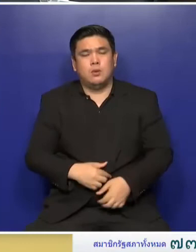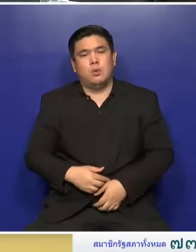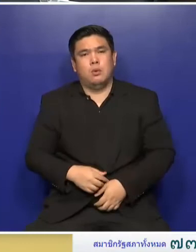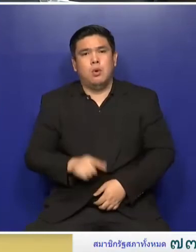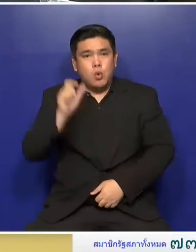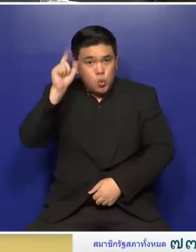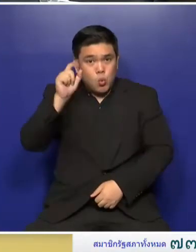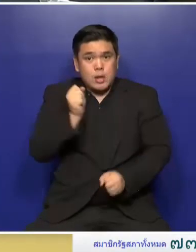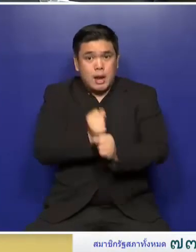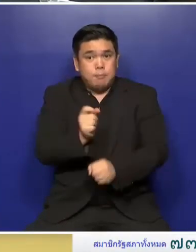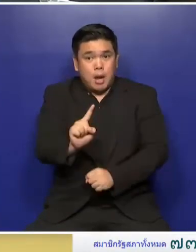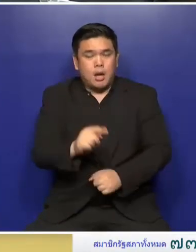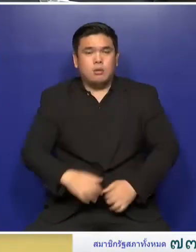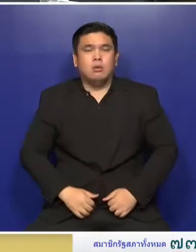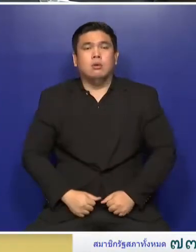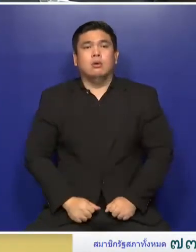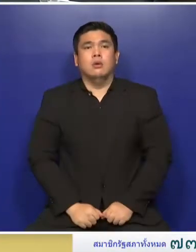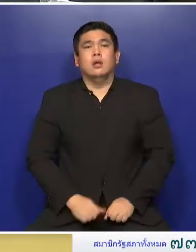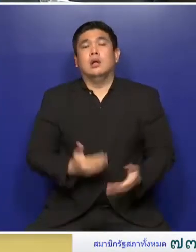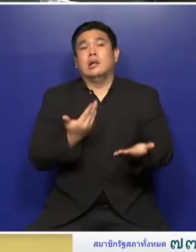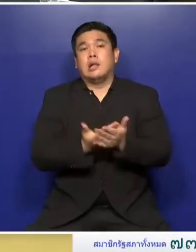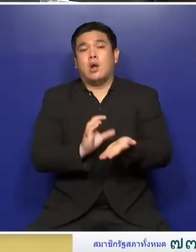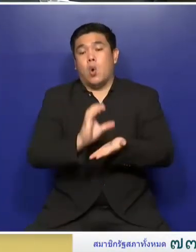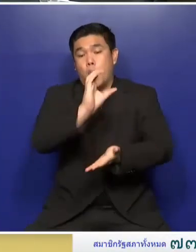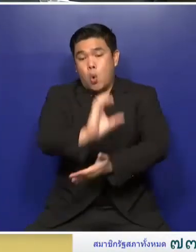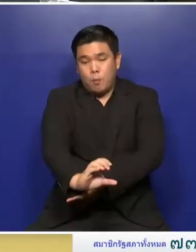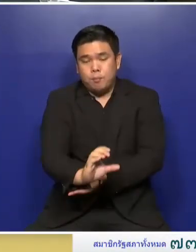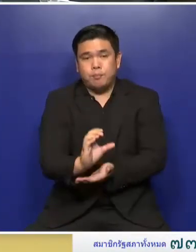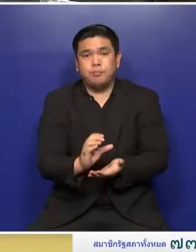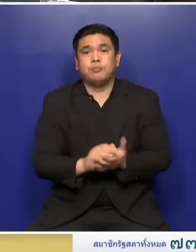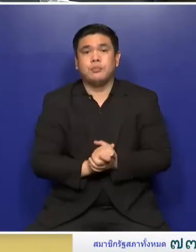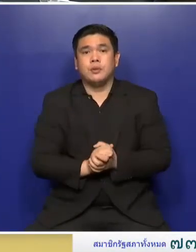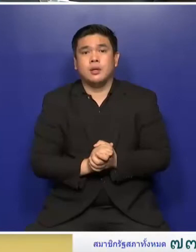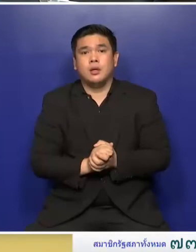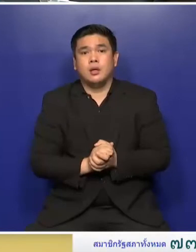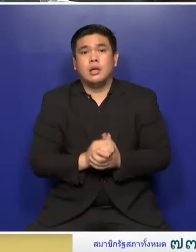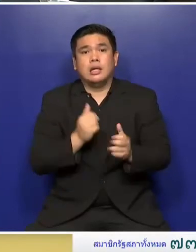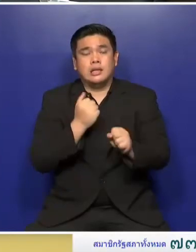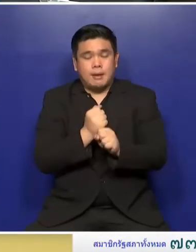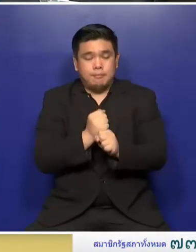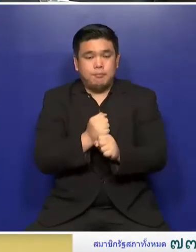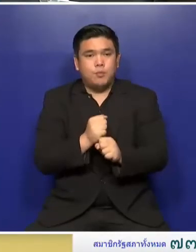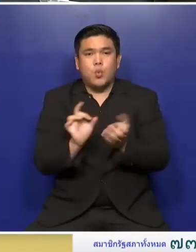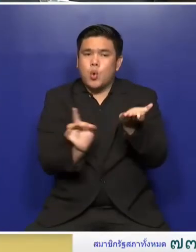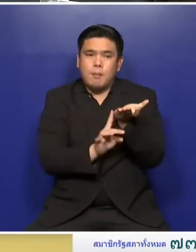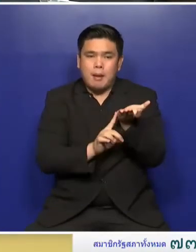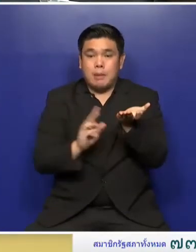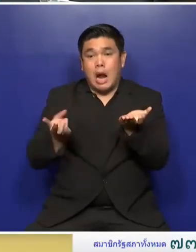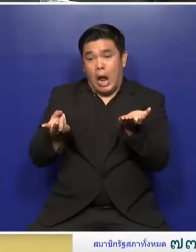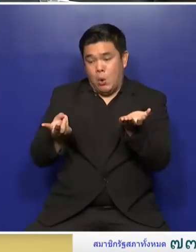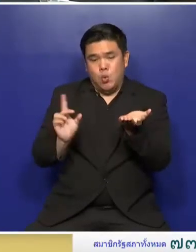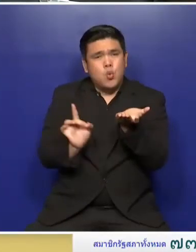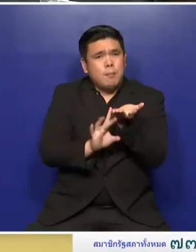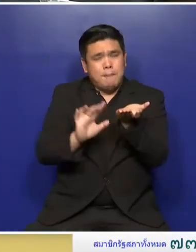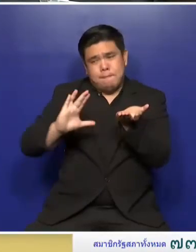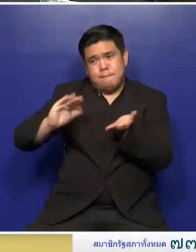ต้องเล่งดำเริการให้หบปมาณให้กับกมการข้วในการทำพัข้าวให ให้เกิดข้ทำสูนพัข้าวที่